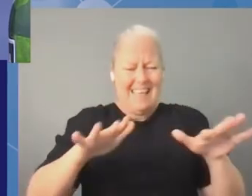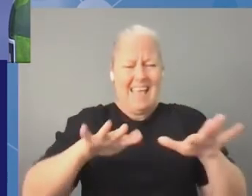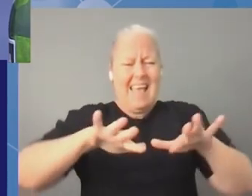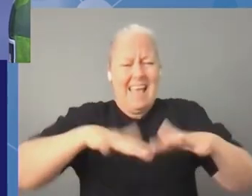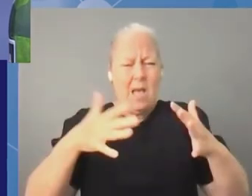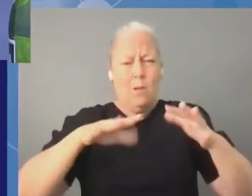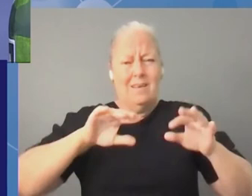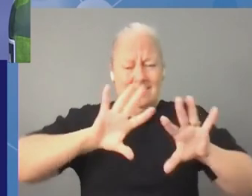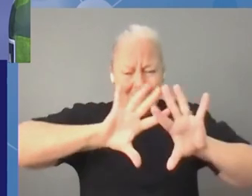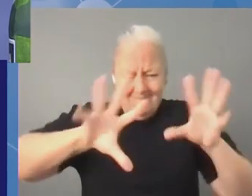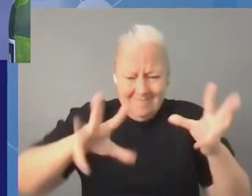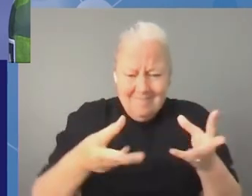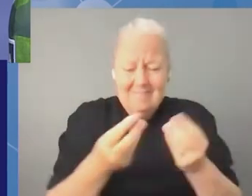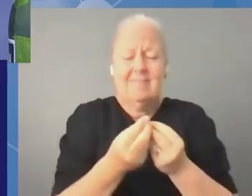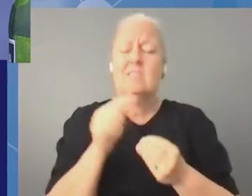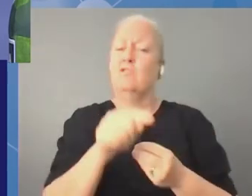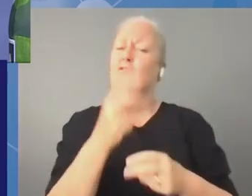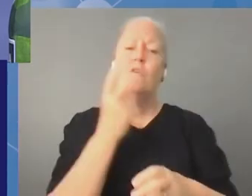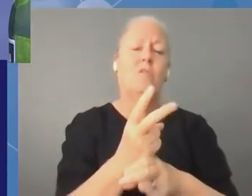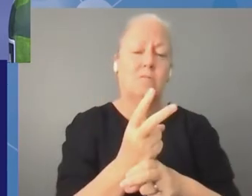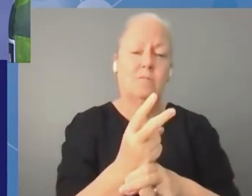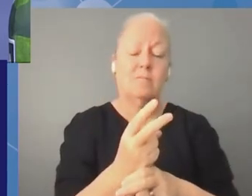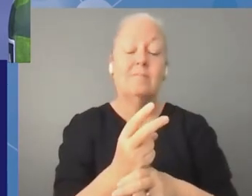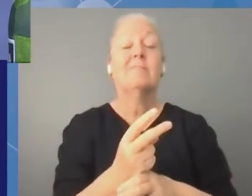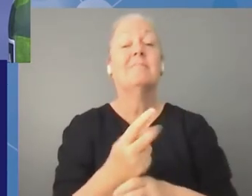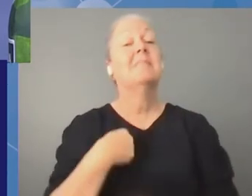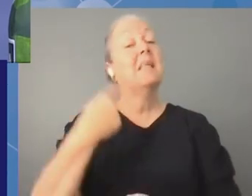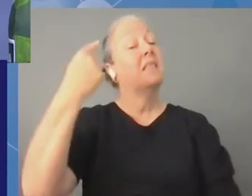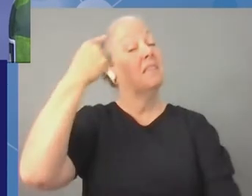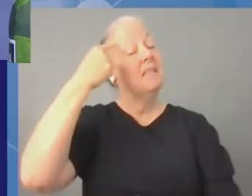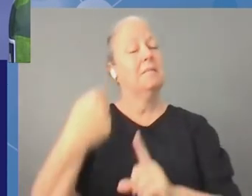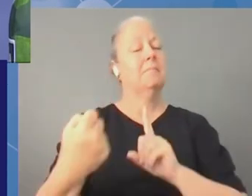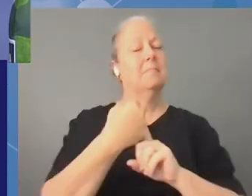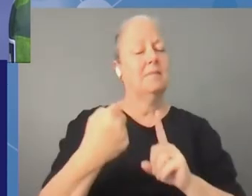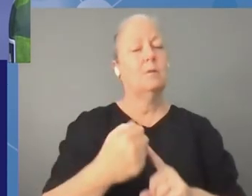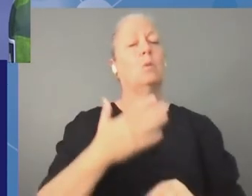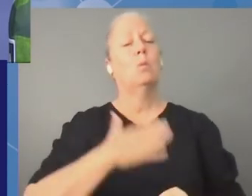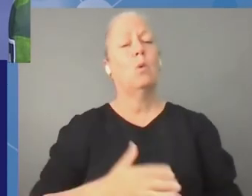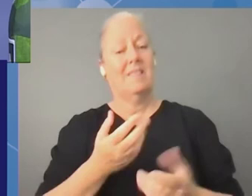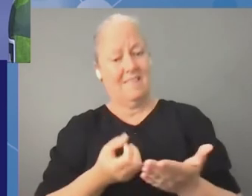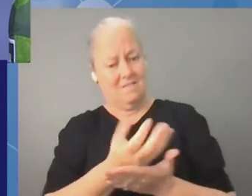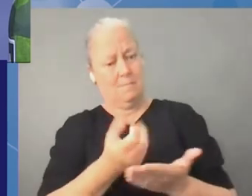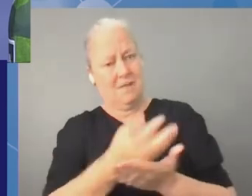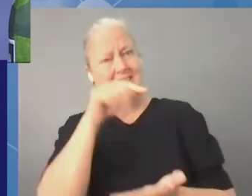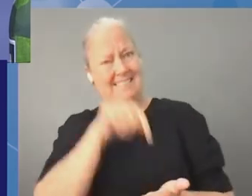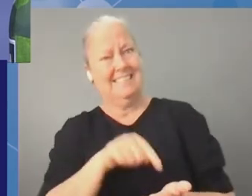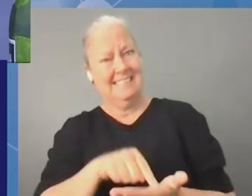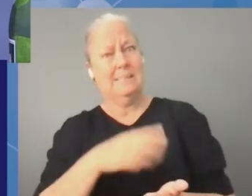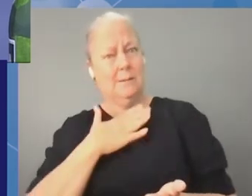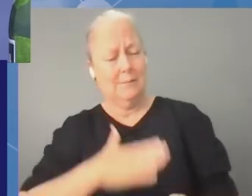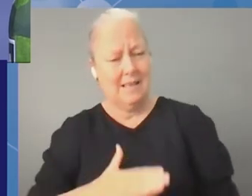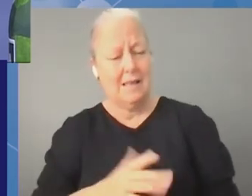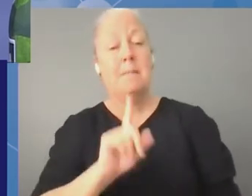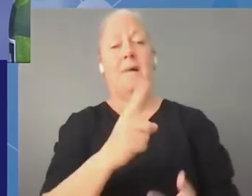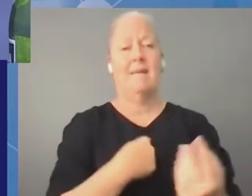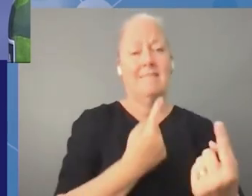括这个语言的障碍对吧，我们确实是需要寻找一种平衡点。对我个人是非常